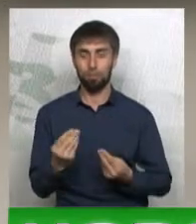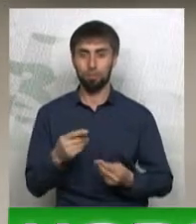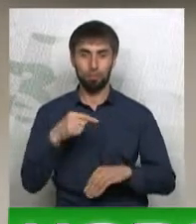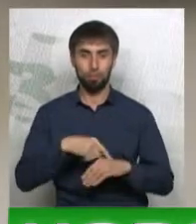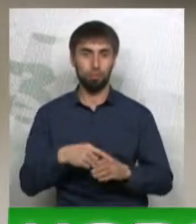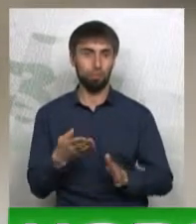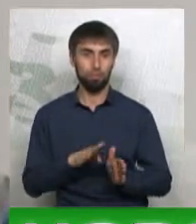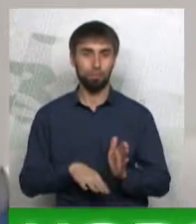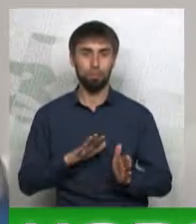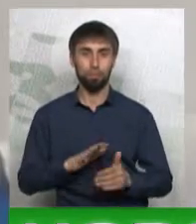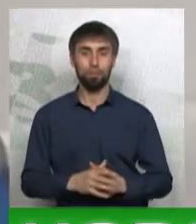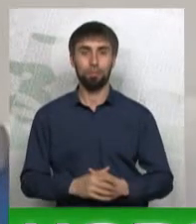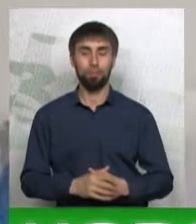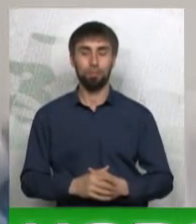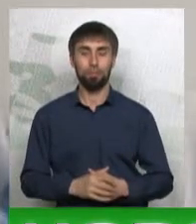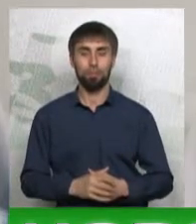состояние ухудшилось.